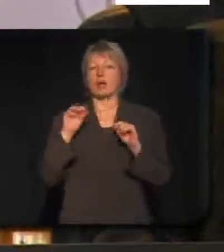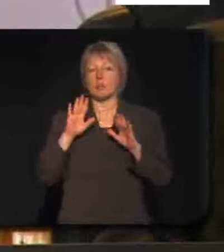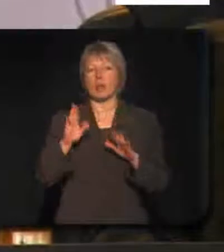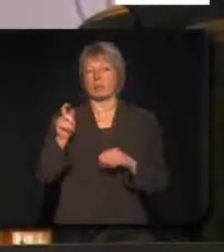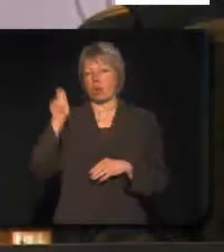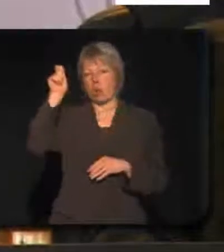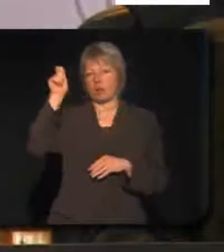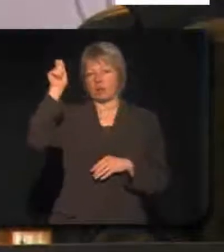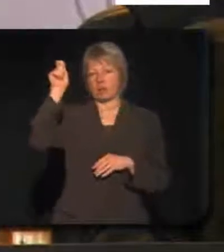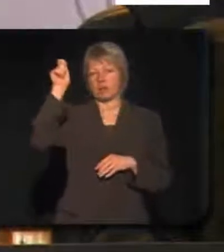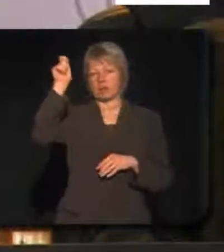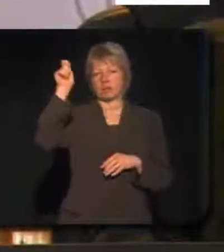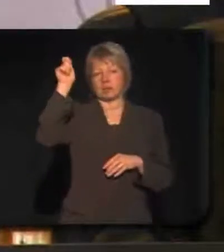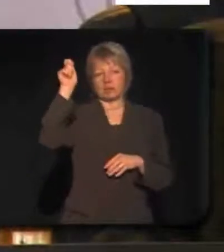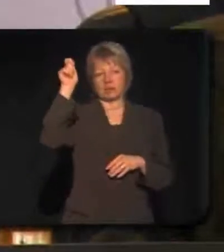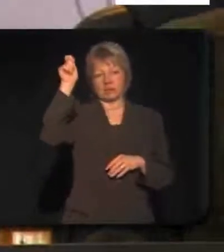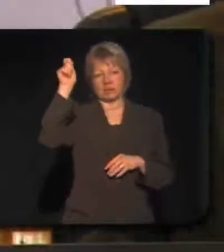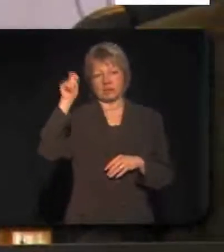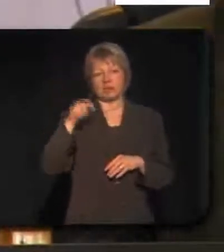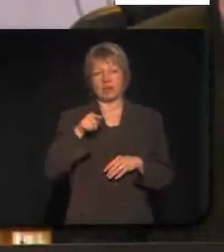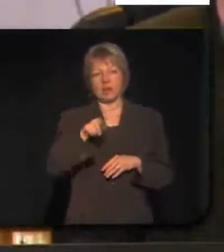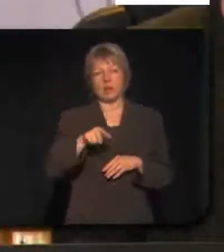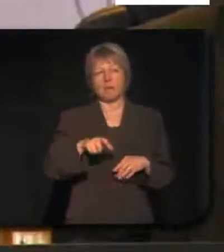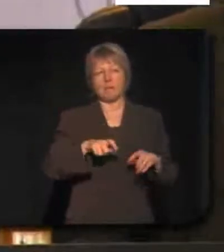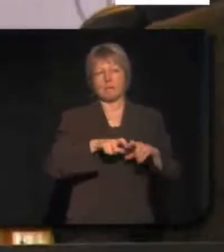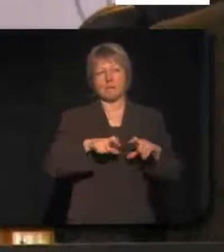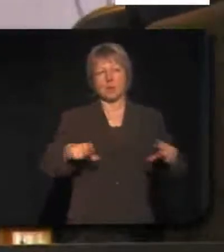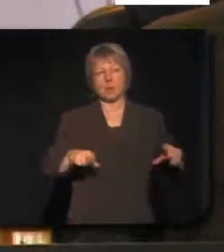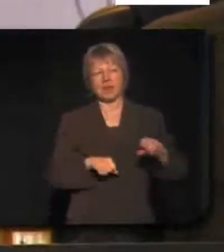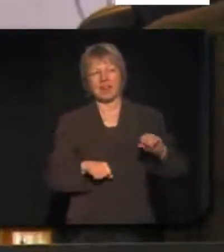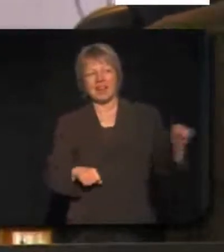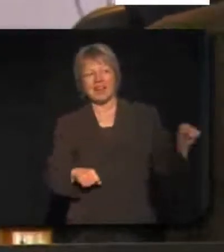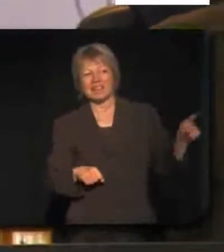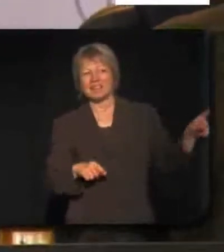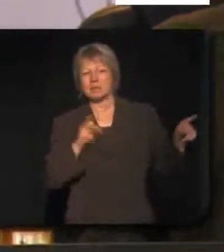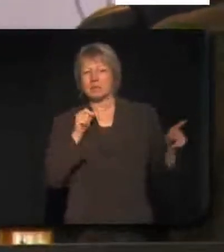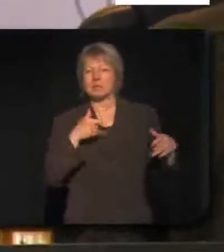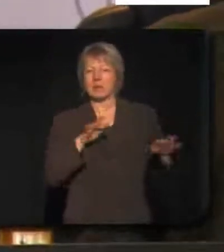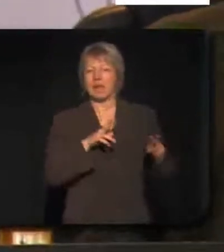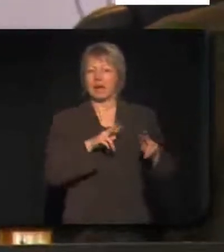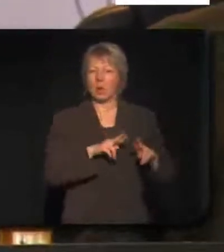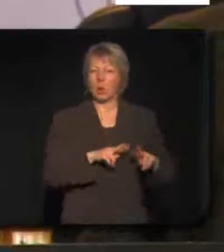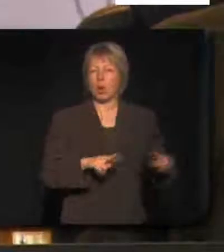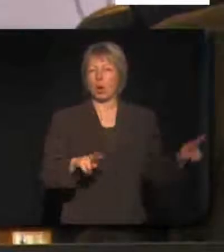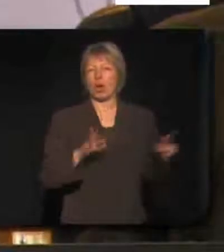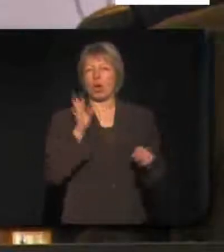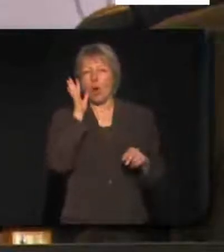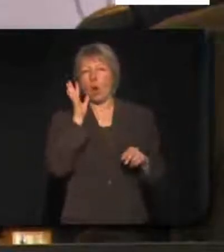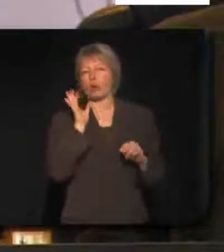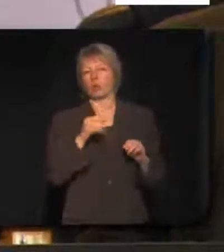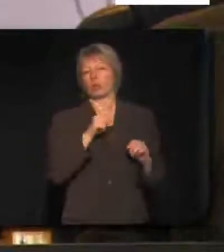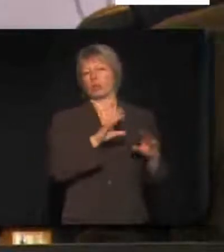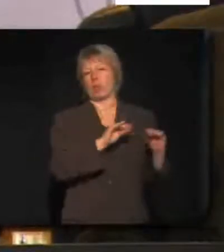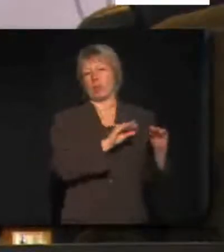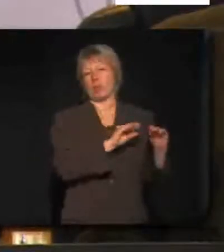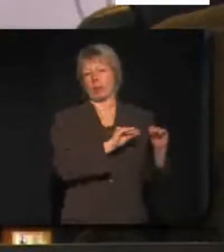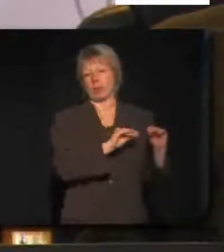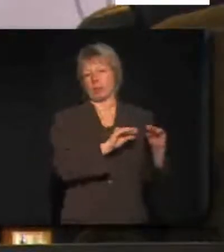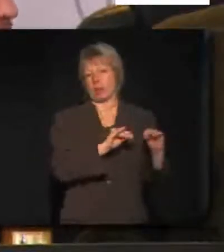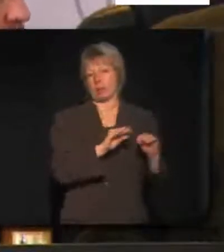und da links von der Bühne bitte ein wenig mehr Ruhe man kann hier euch ganz gut Schweizer hören